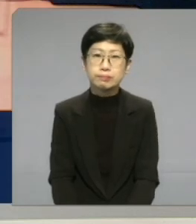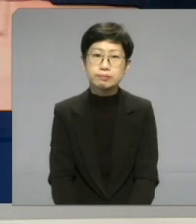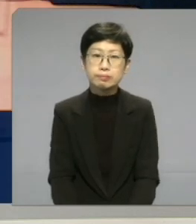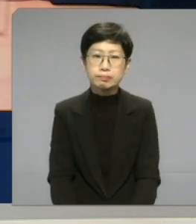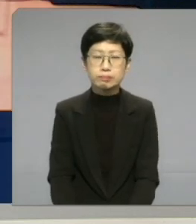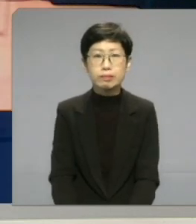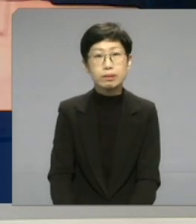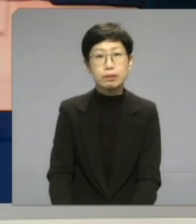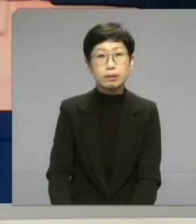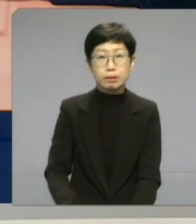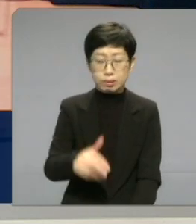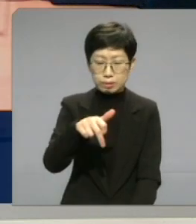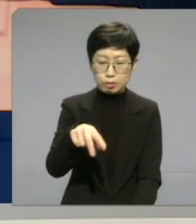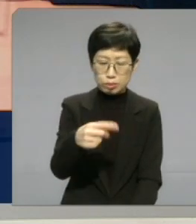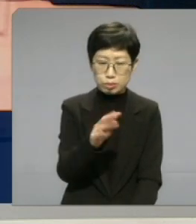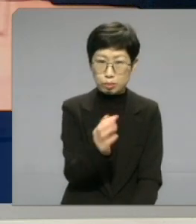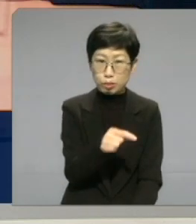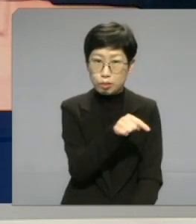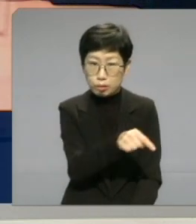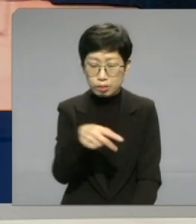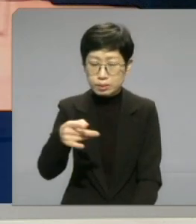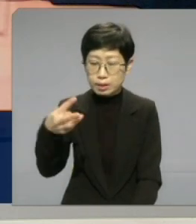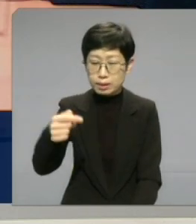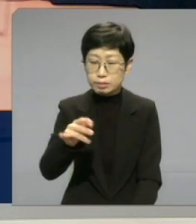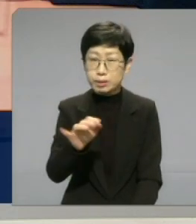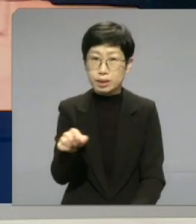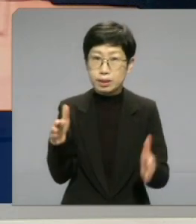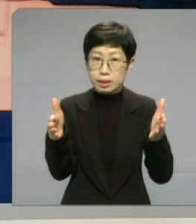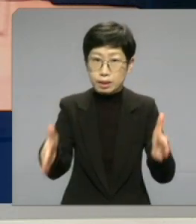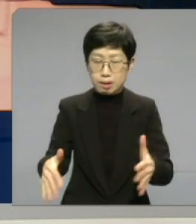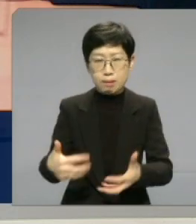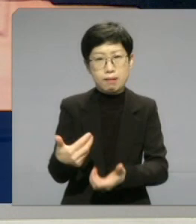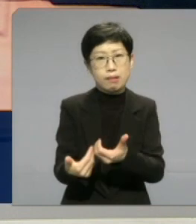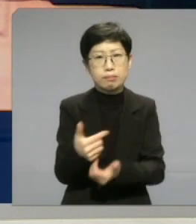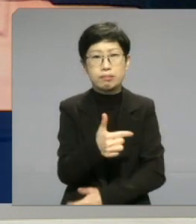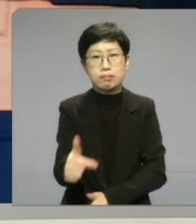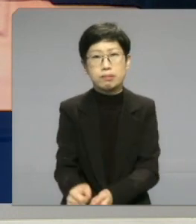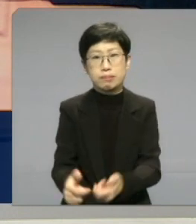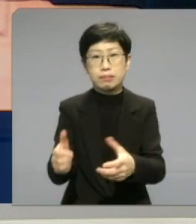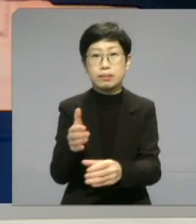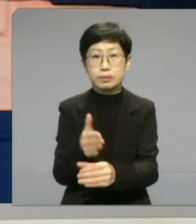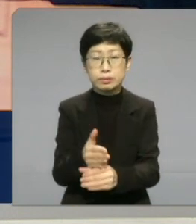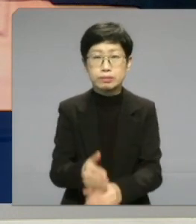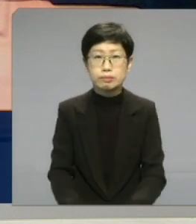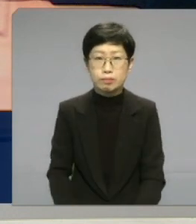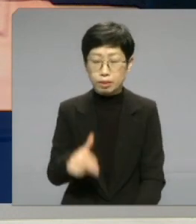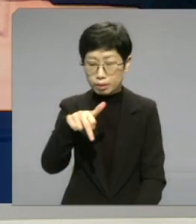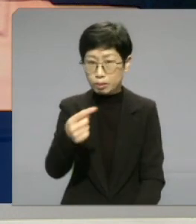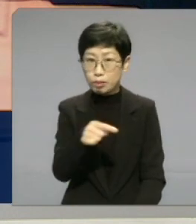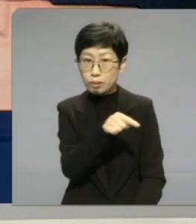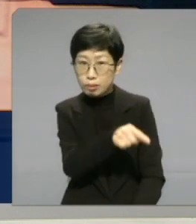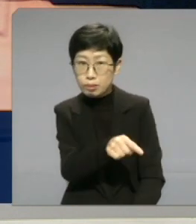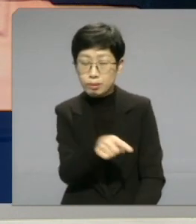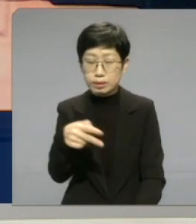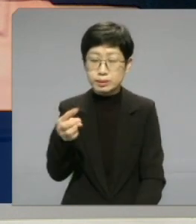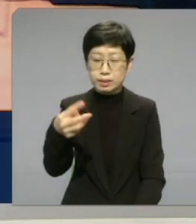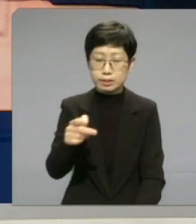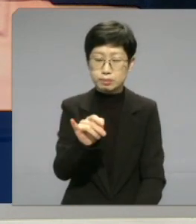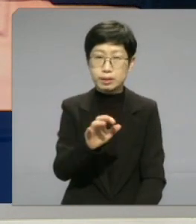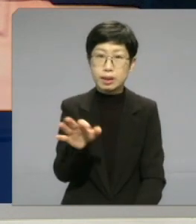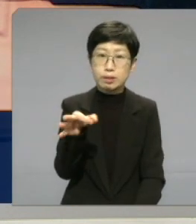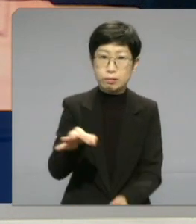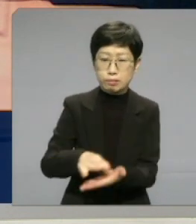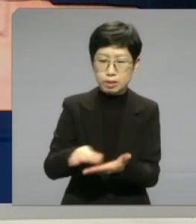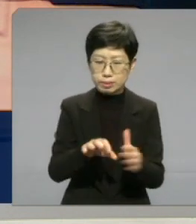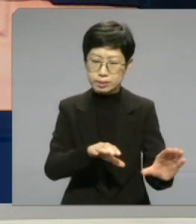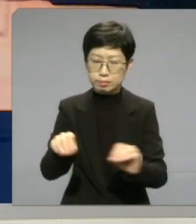발칸반도의 화약고 코소보와 세르비아 사이에 긴장이 높아지고 있습니다. 코소보가 세르비아 화폐 사용을 금지했기